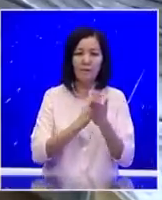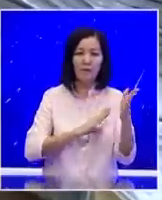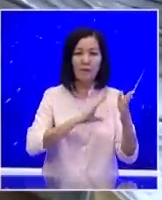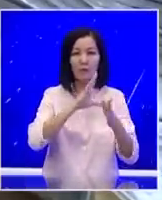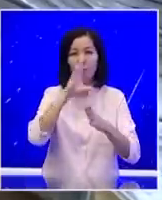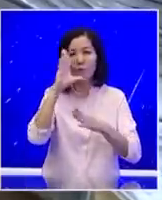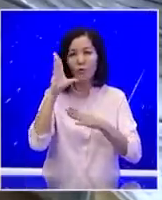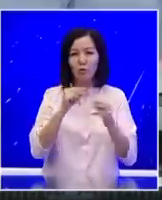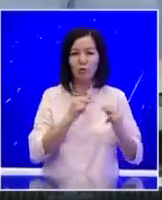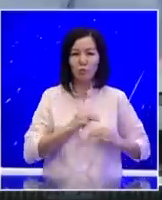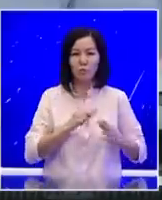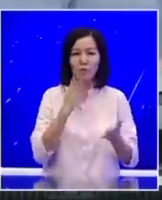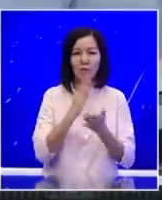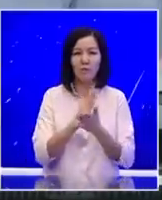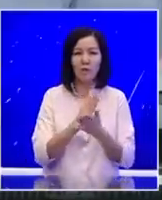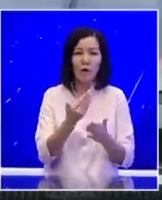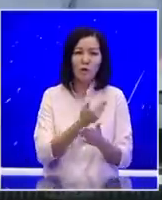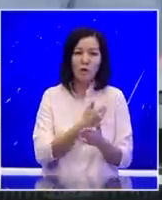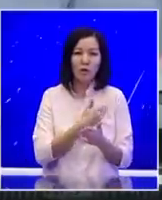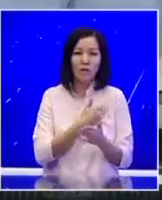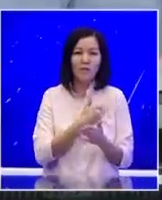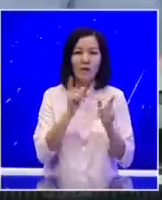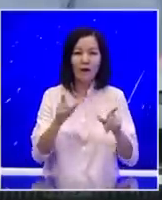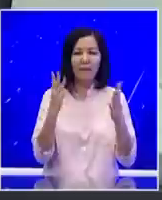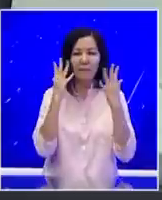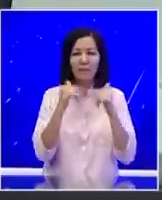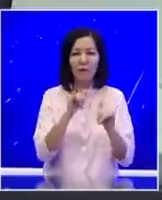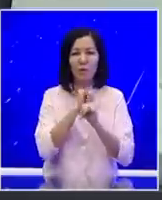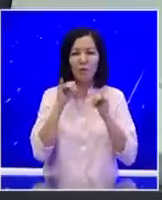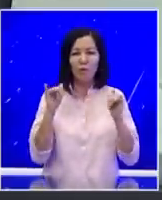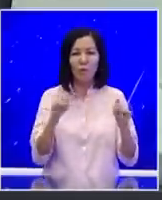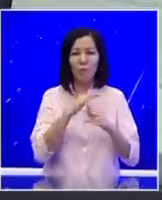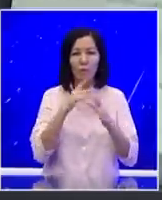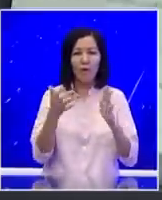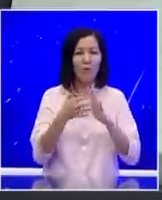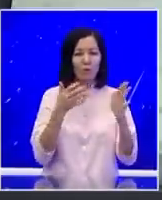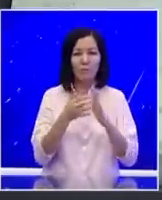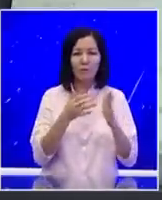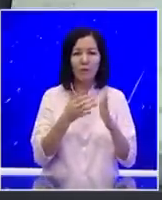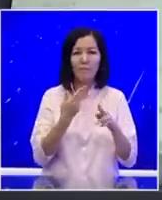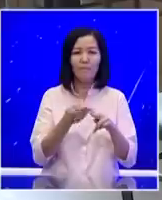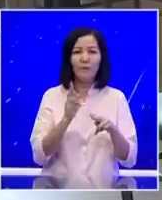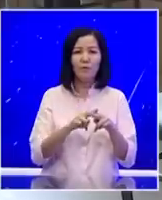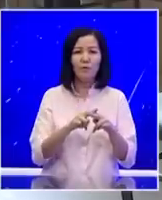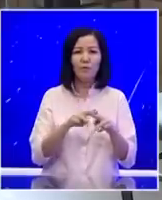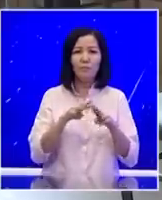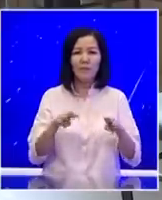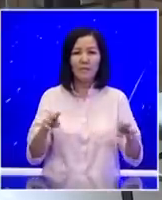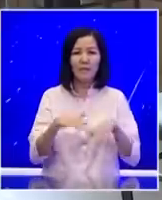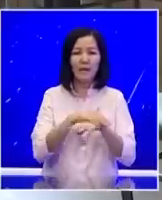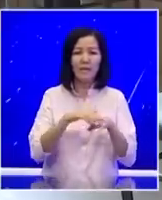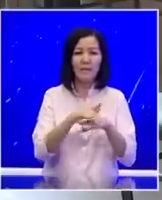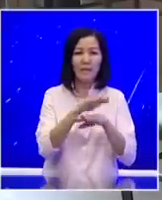Үш мекеме қызметкерлері күні-түні жұмыс жасап жатыр. Сұраныс көп. Адам санаулы, үлгермеуде. Бұл үшін сала